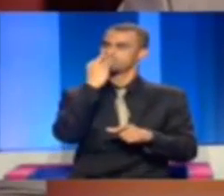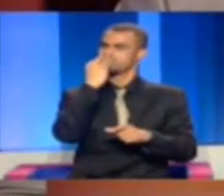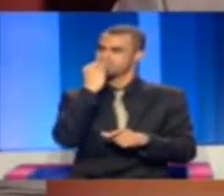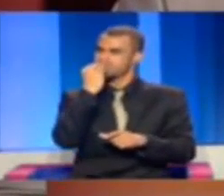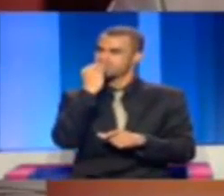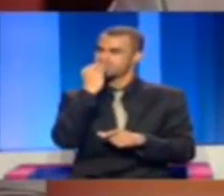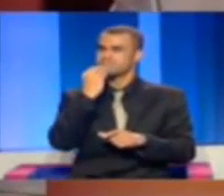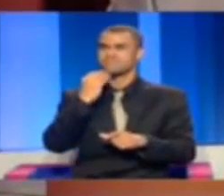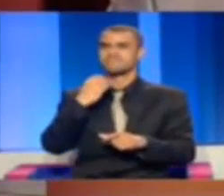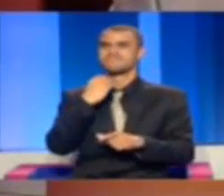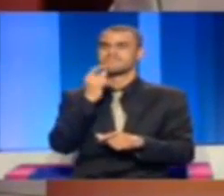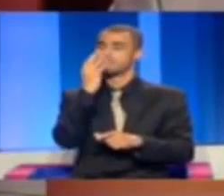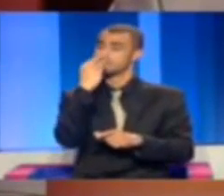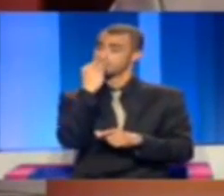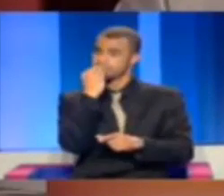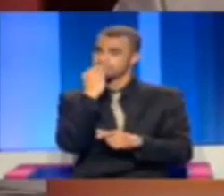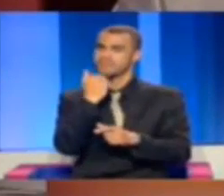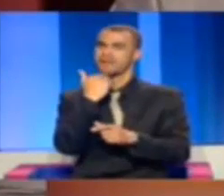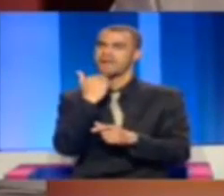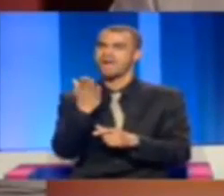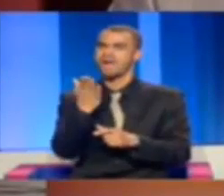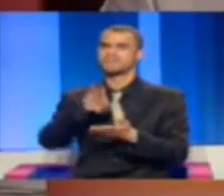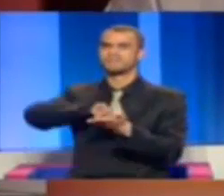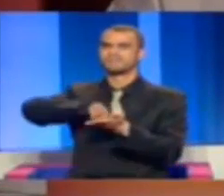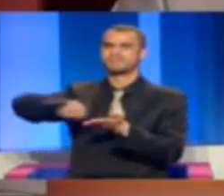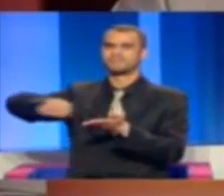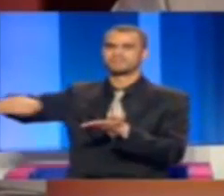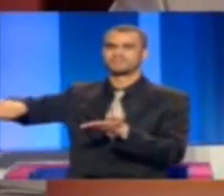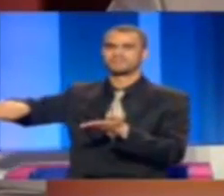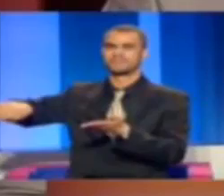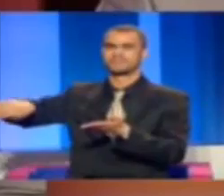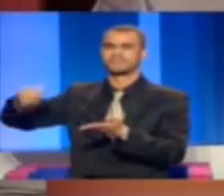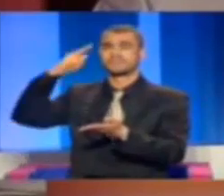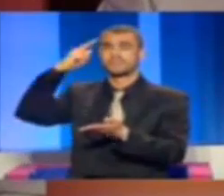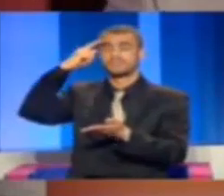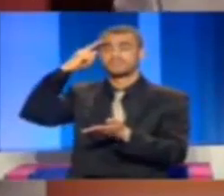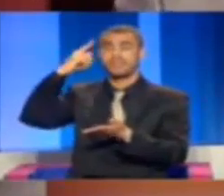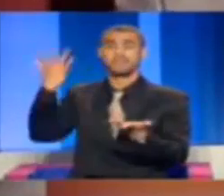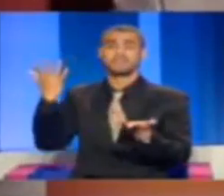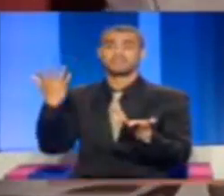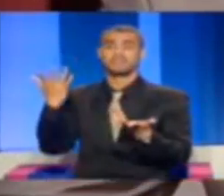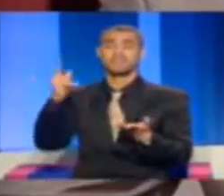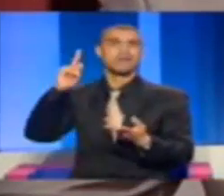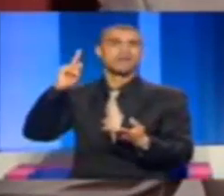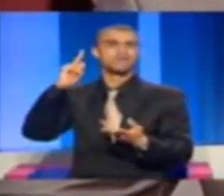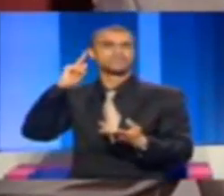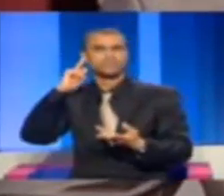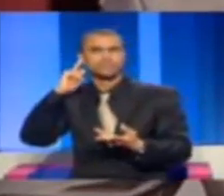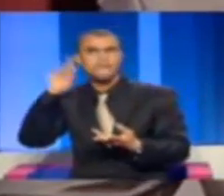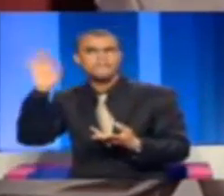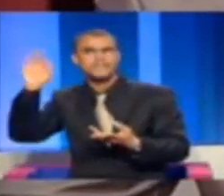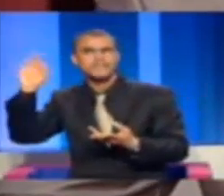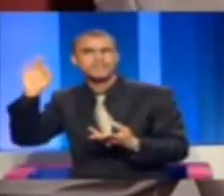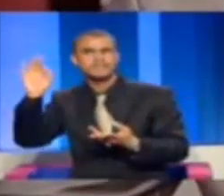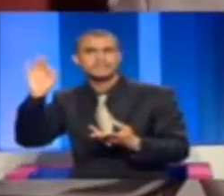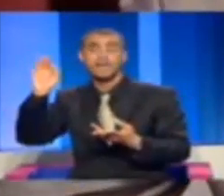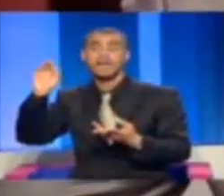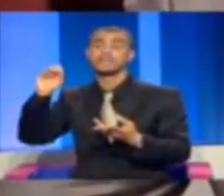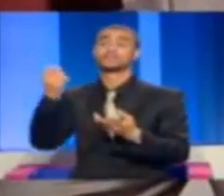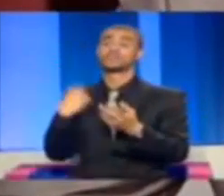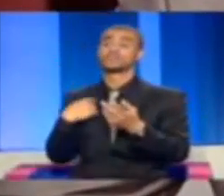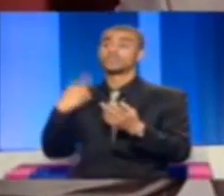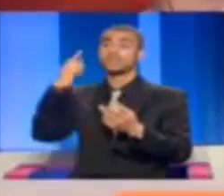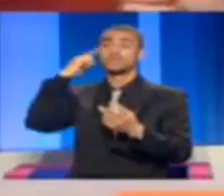ان وضعيه الصمم هي نتيجه لوضعيه، يعني ان تكون ابكم هي نتيجه لكونك